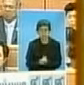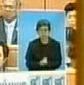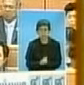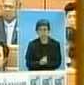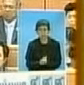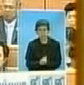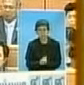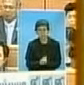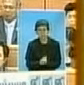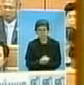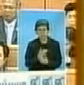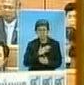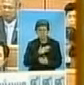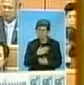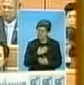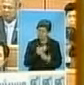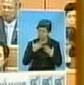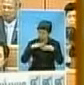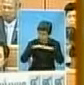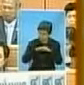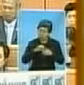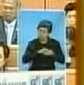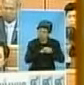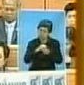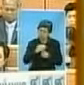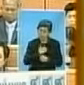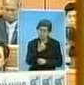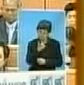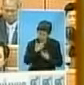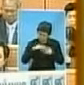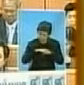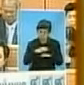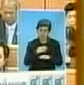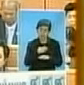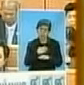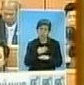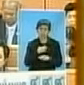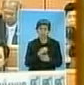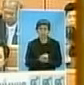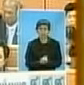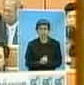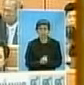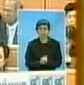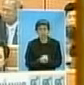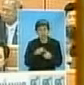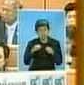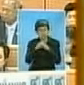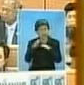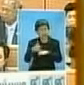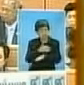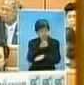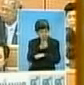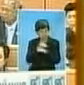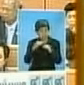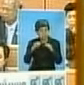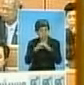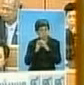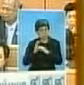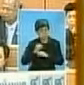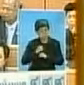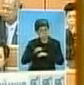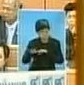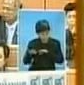มุ้งนะเป็นรัฐบาลผสมอืแต่วันนี้เนี่ยเนี่ยเสียงข้างมากมาจากพรรคการเมืองเดียวฮะเป็นพรรคที่มี